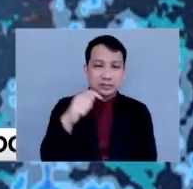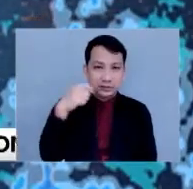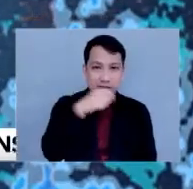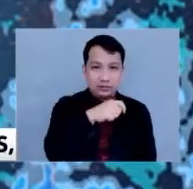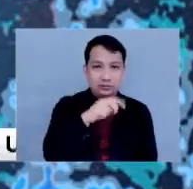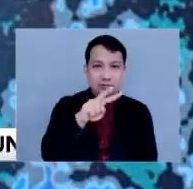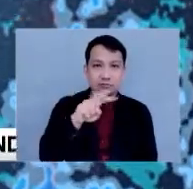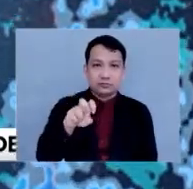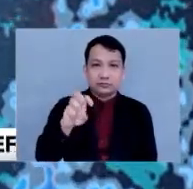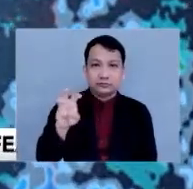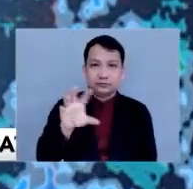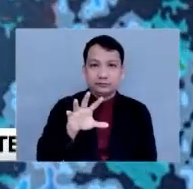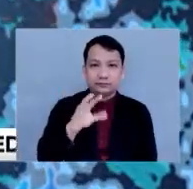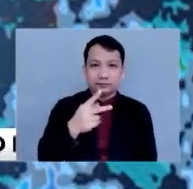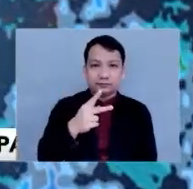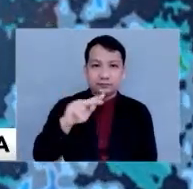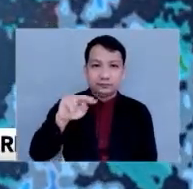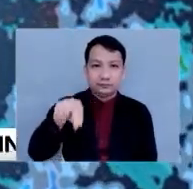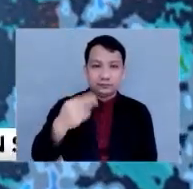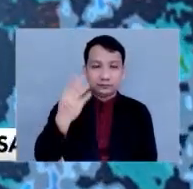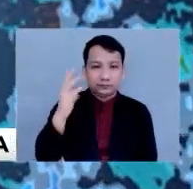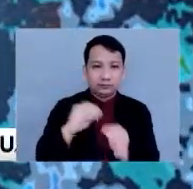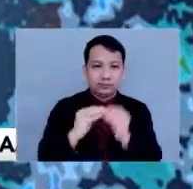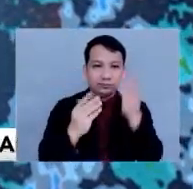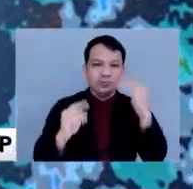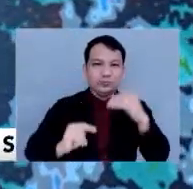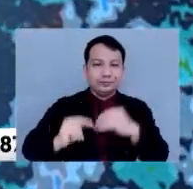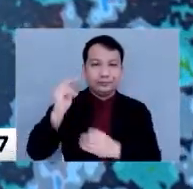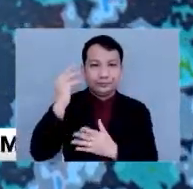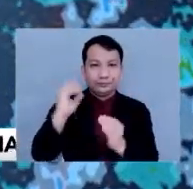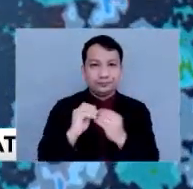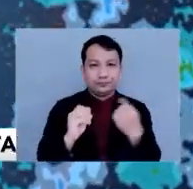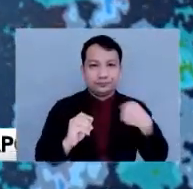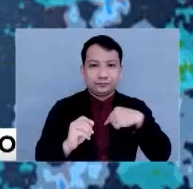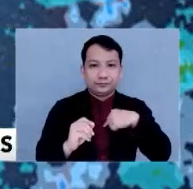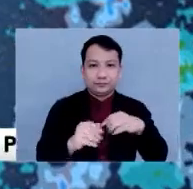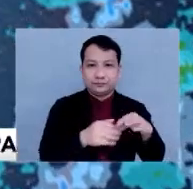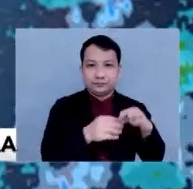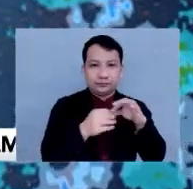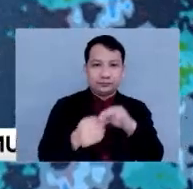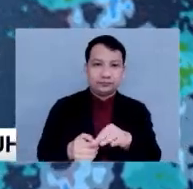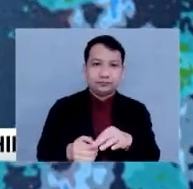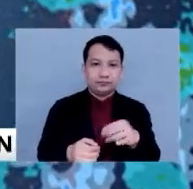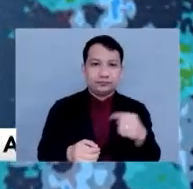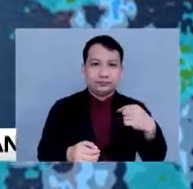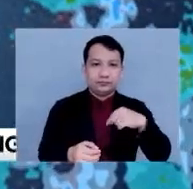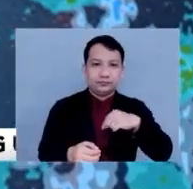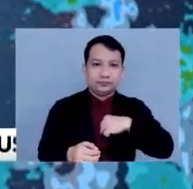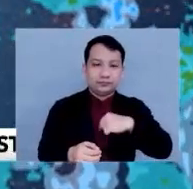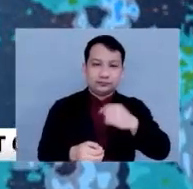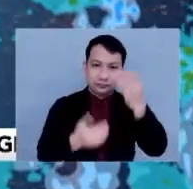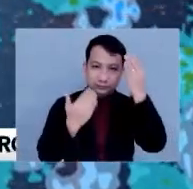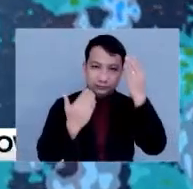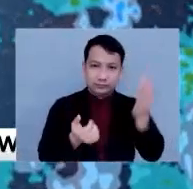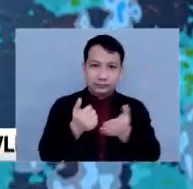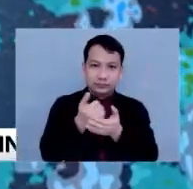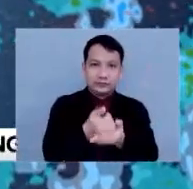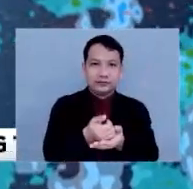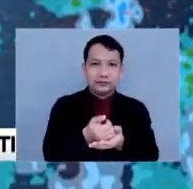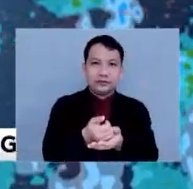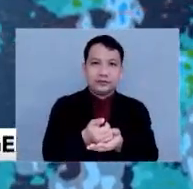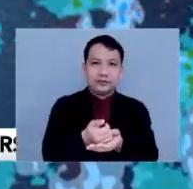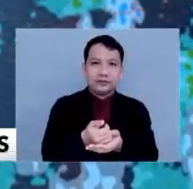265 kilometers hilagang kanluran ng Itbayat, Batanes. May taglay itong lakas ng hangin na aabot ng